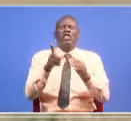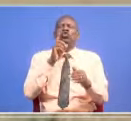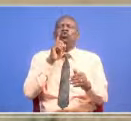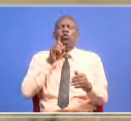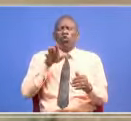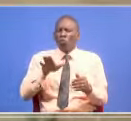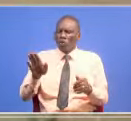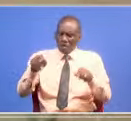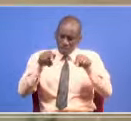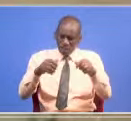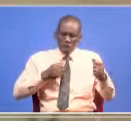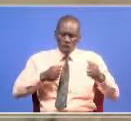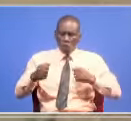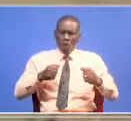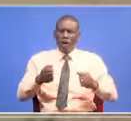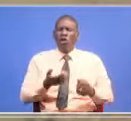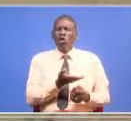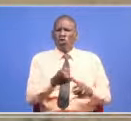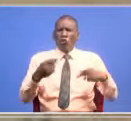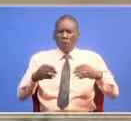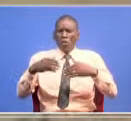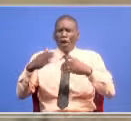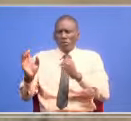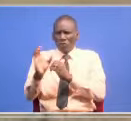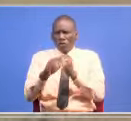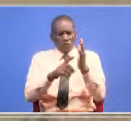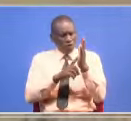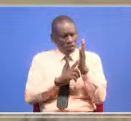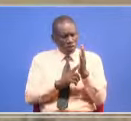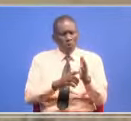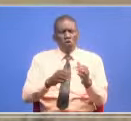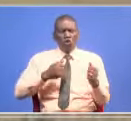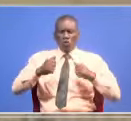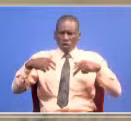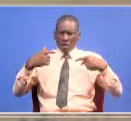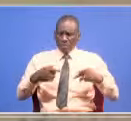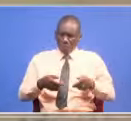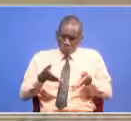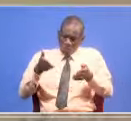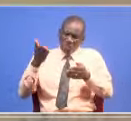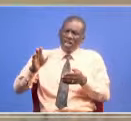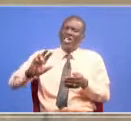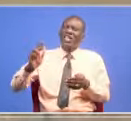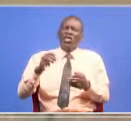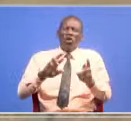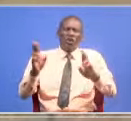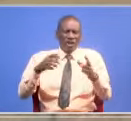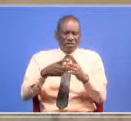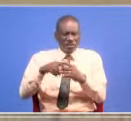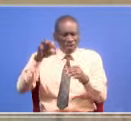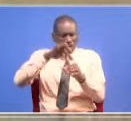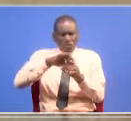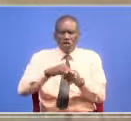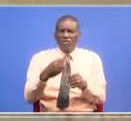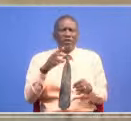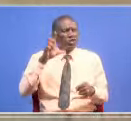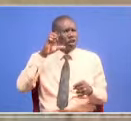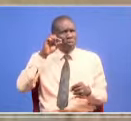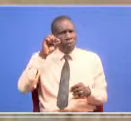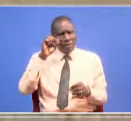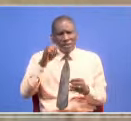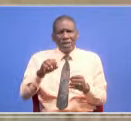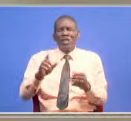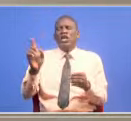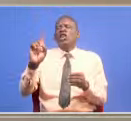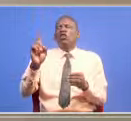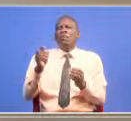rasmi. Wale ambao wako nje ya nchi, kwa mfano Kenya, wameshaanza kupiga kura tayari. Tumeona jijini Mombasa, jijini